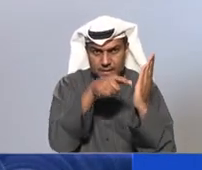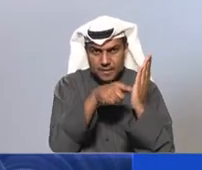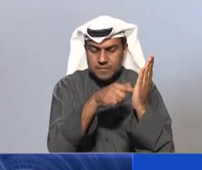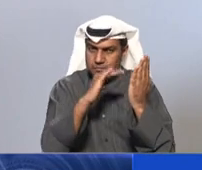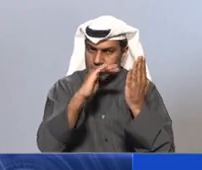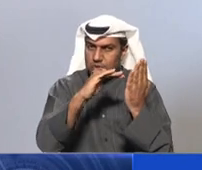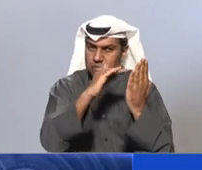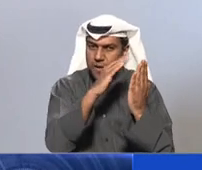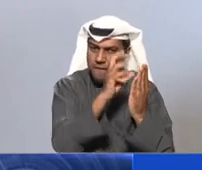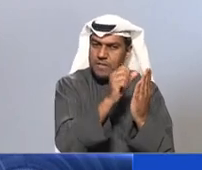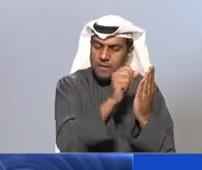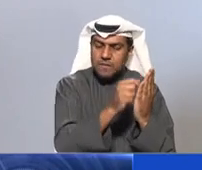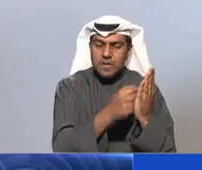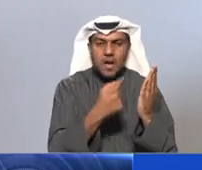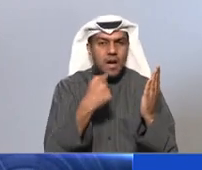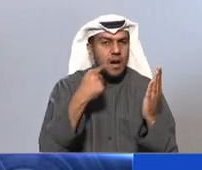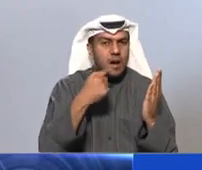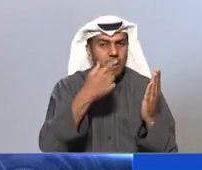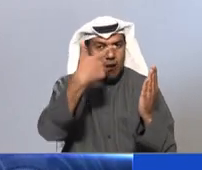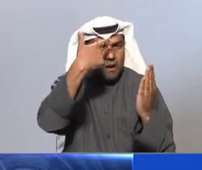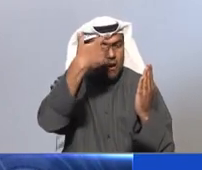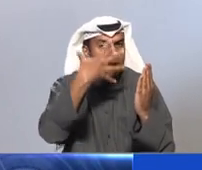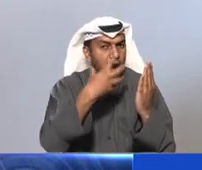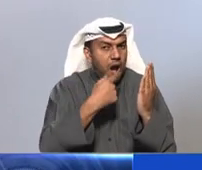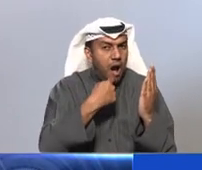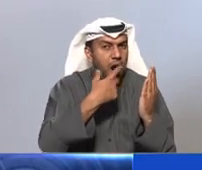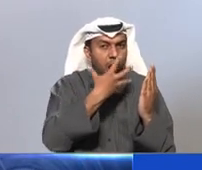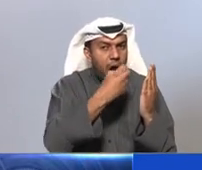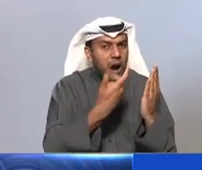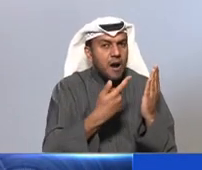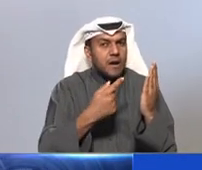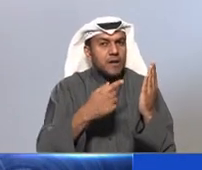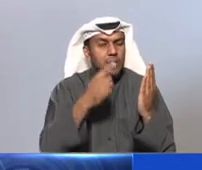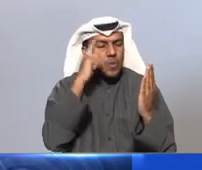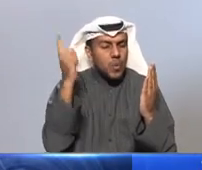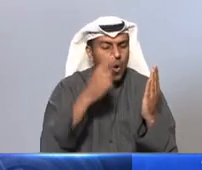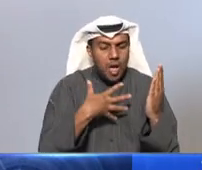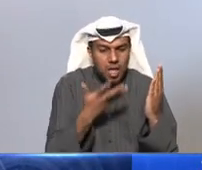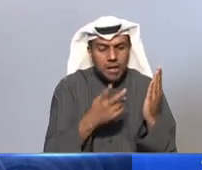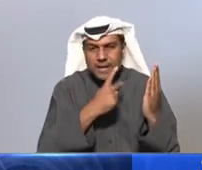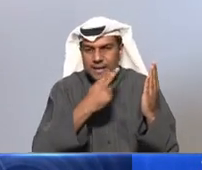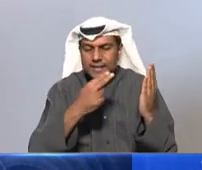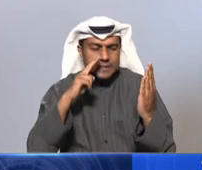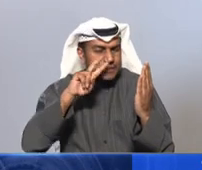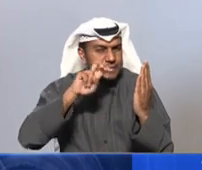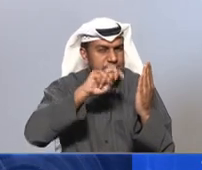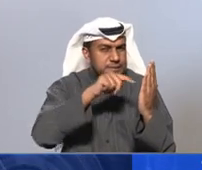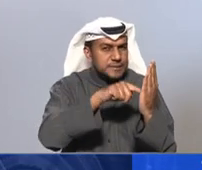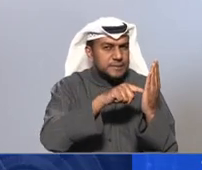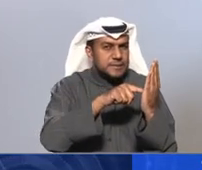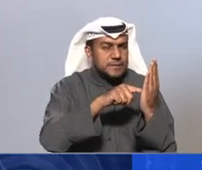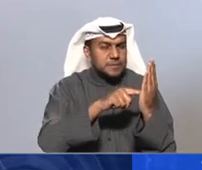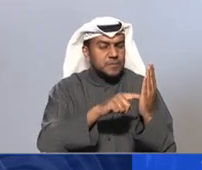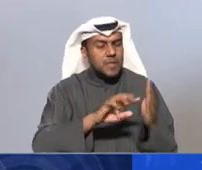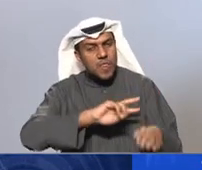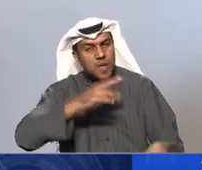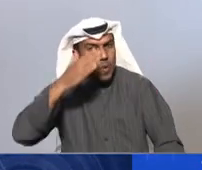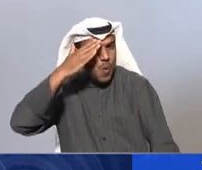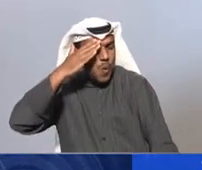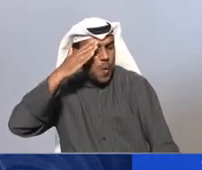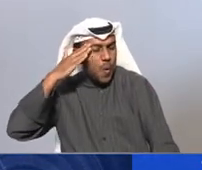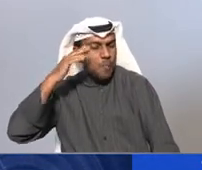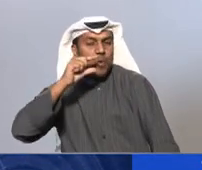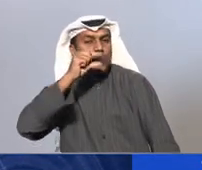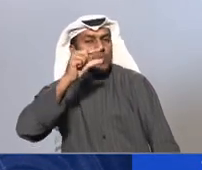بالتواصل ومتابعة، هناك فريق طبي متخصص لديه الخبرة الكافية ويقوم أيضا بالتواصل مع الجهات